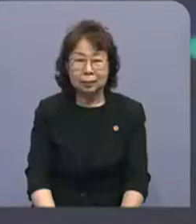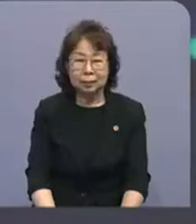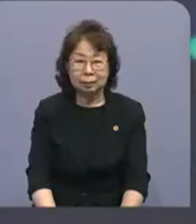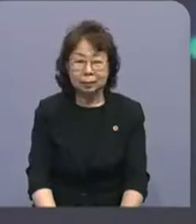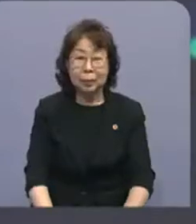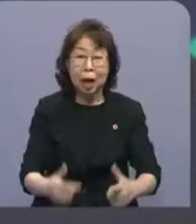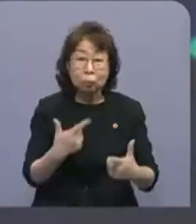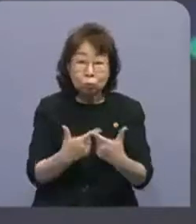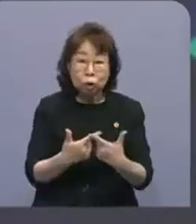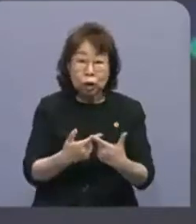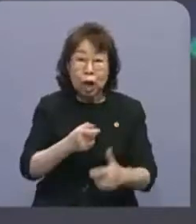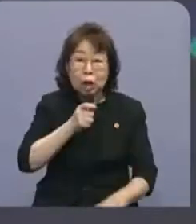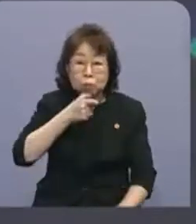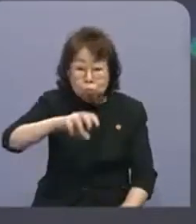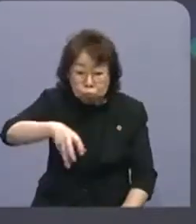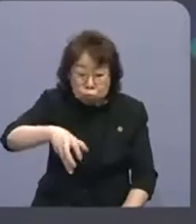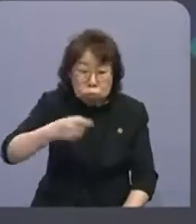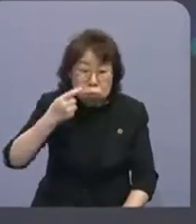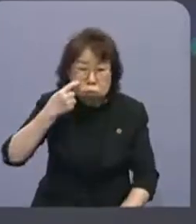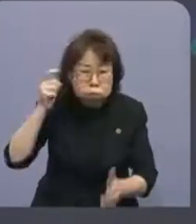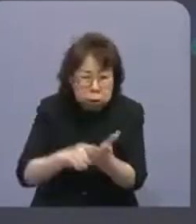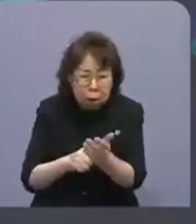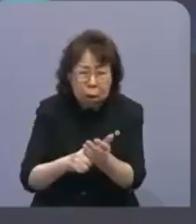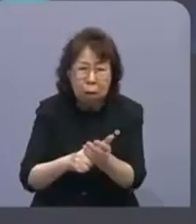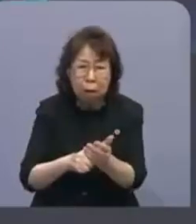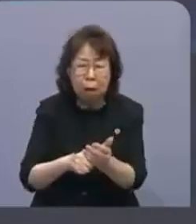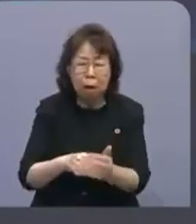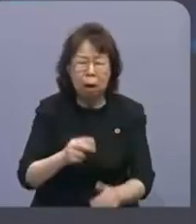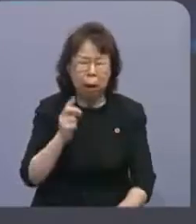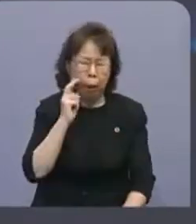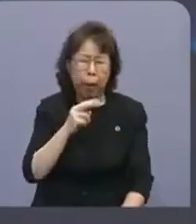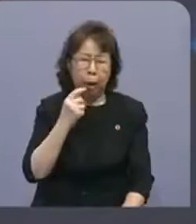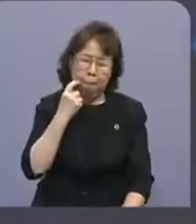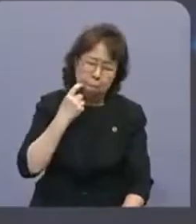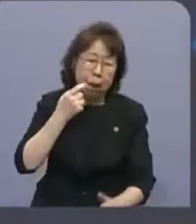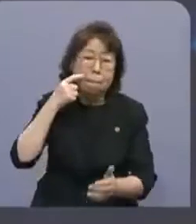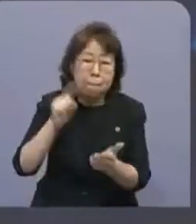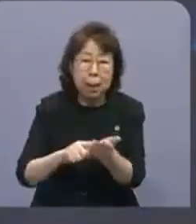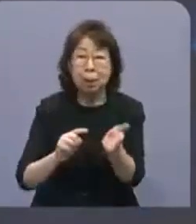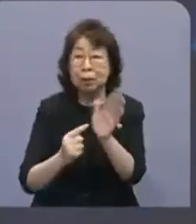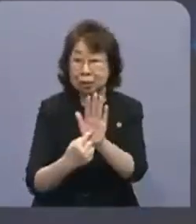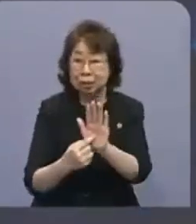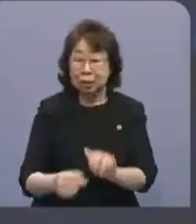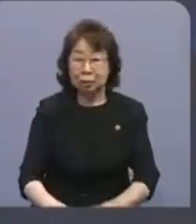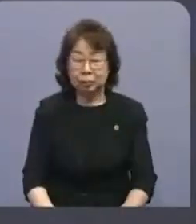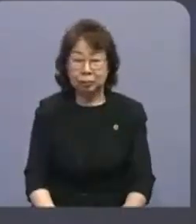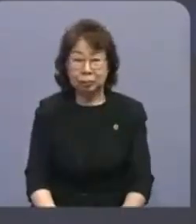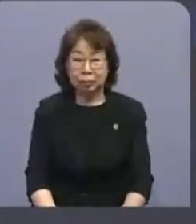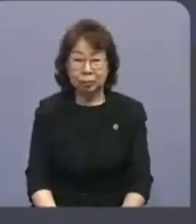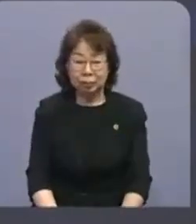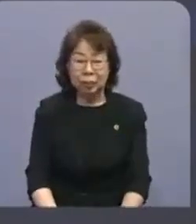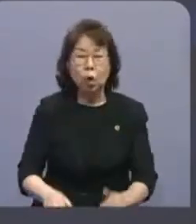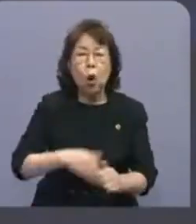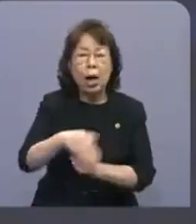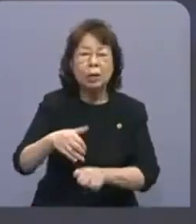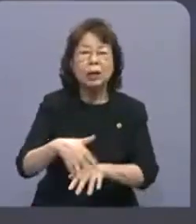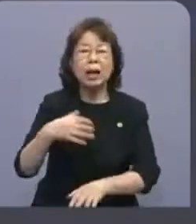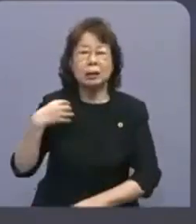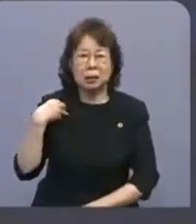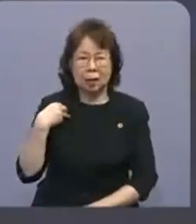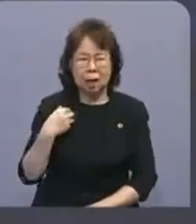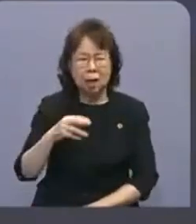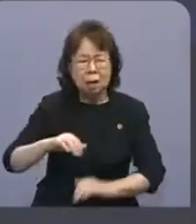부산 수돗물에서 도 독성물질인 마이크로 시스템이 검출됐다는 소식 전해 드렸었죠 환경단체 권을